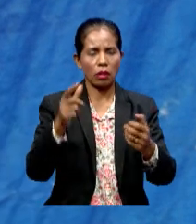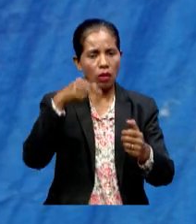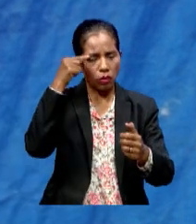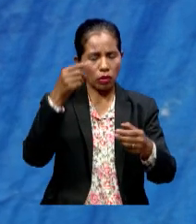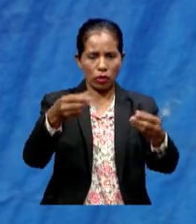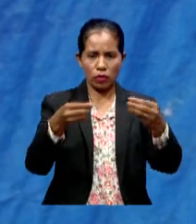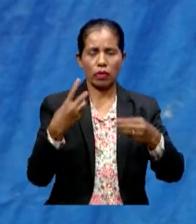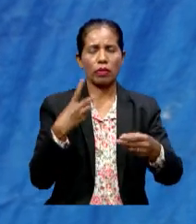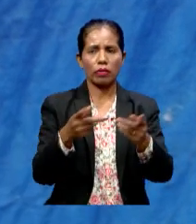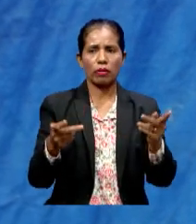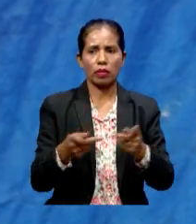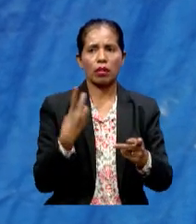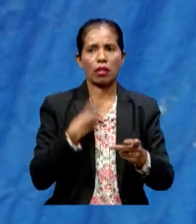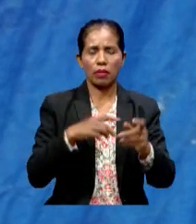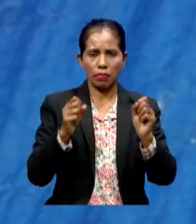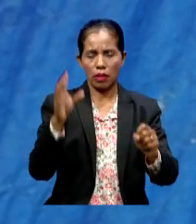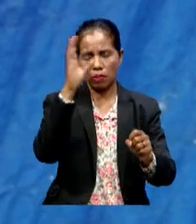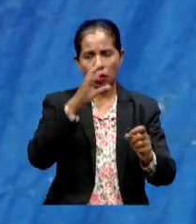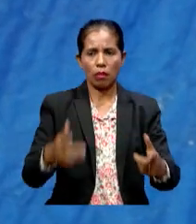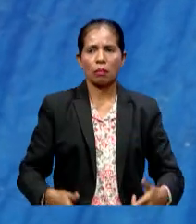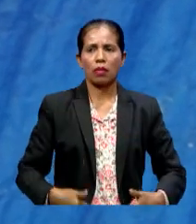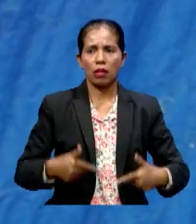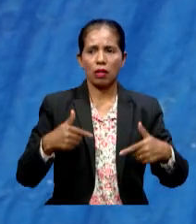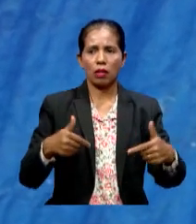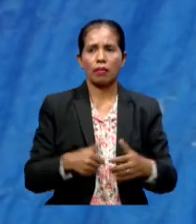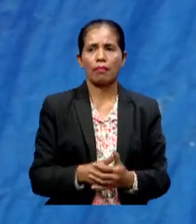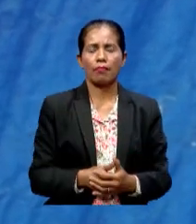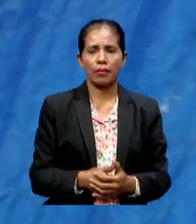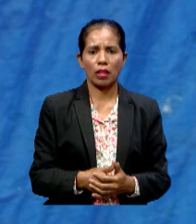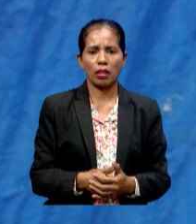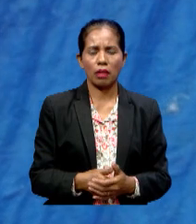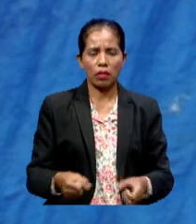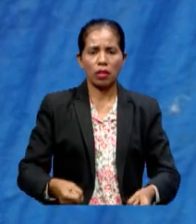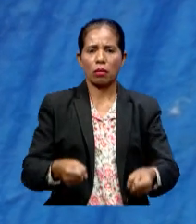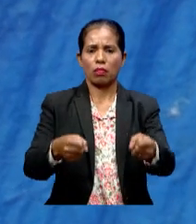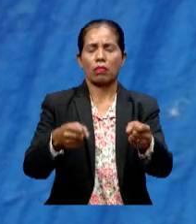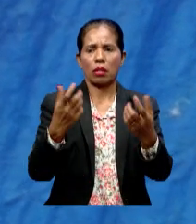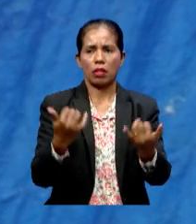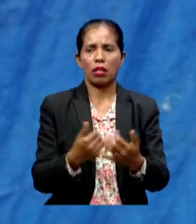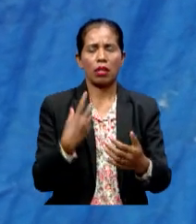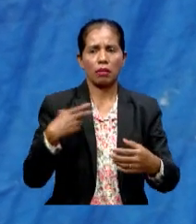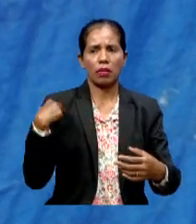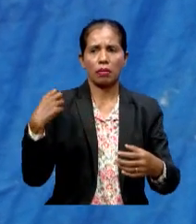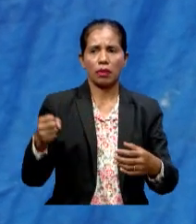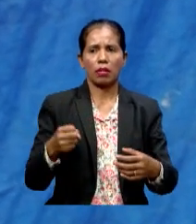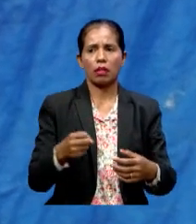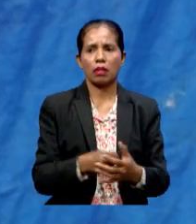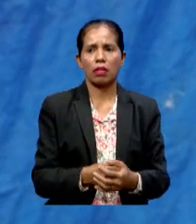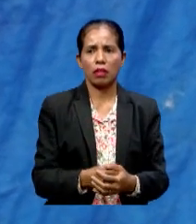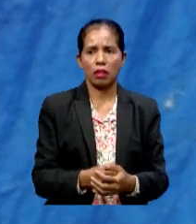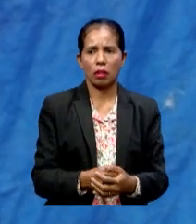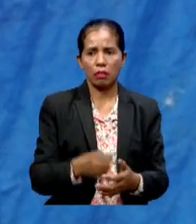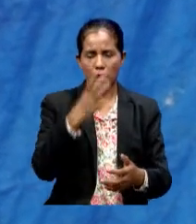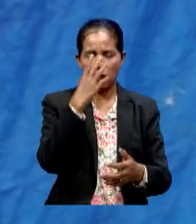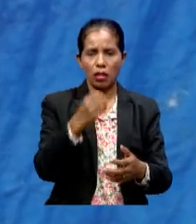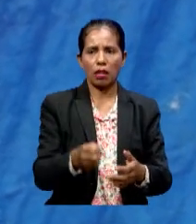para timbar a mim para a mim bele buka moris. Mini garoba que mane toba ne. Mai be a mim que bit laia mo me mi a toba de te mini